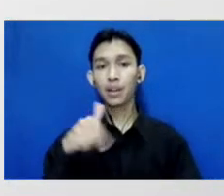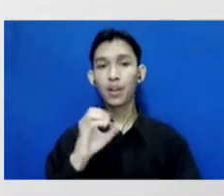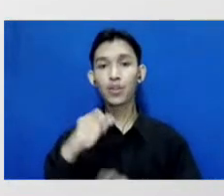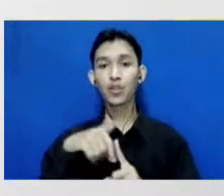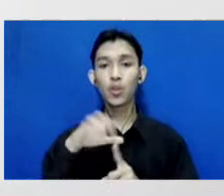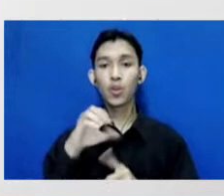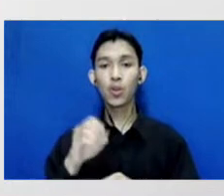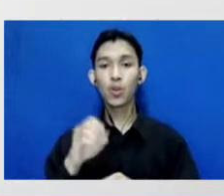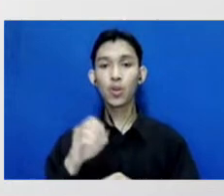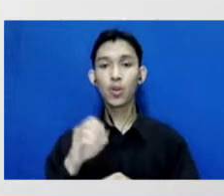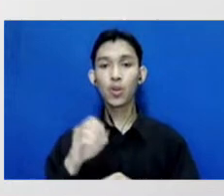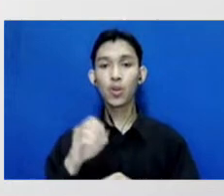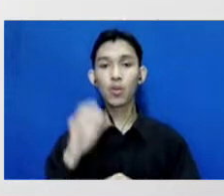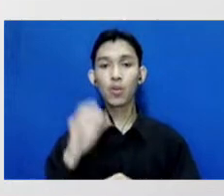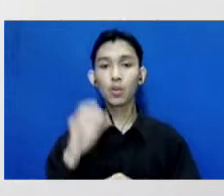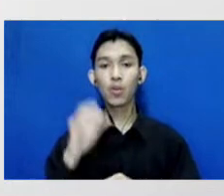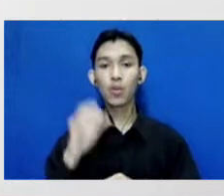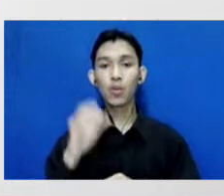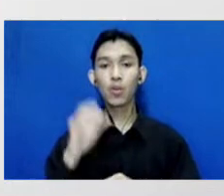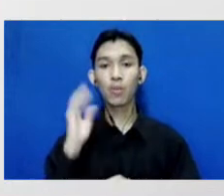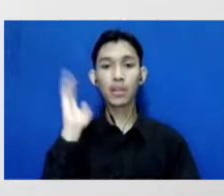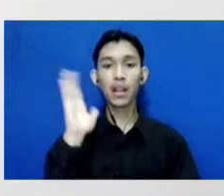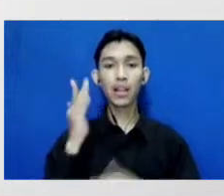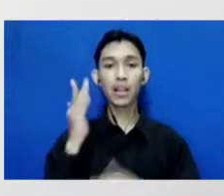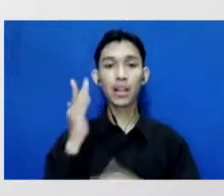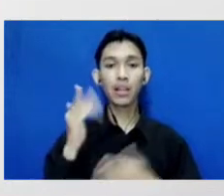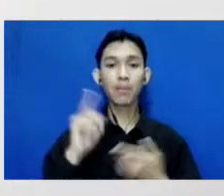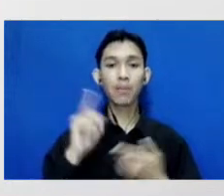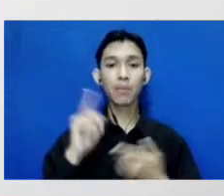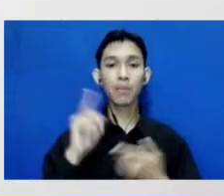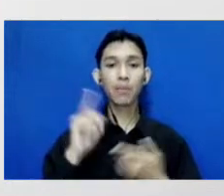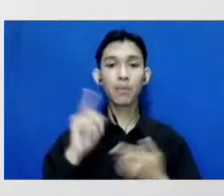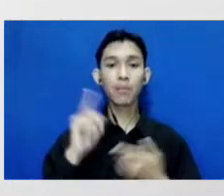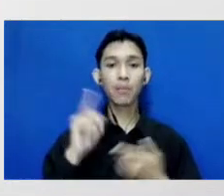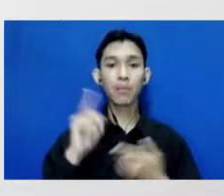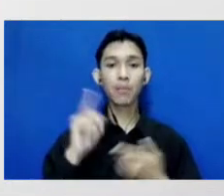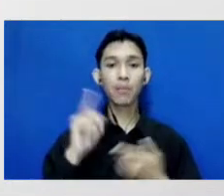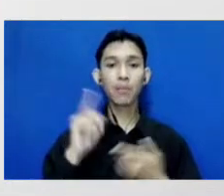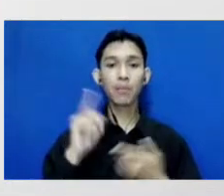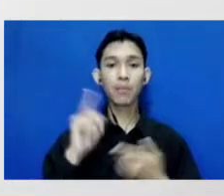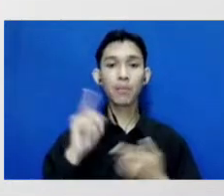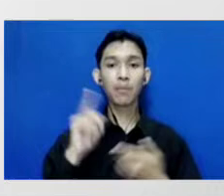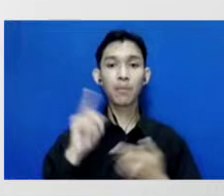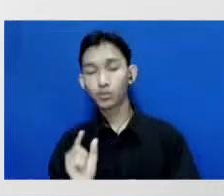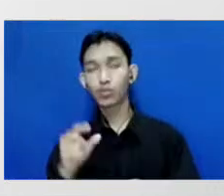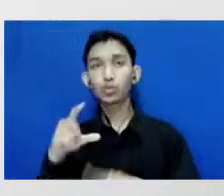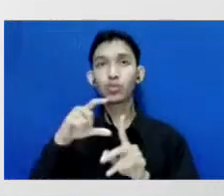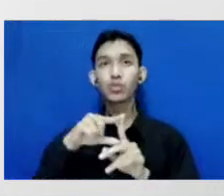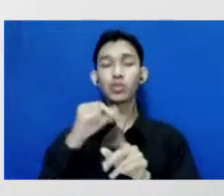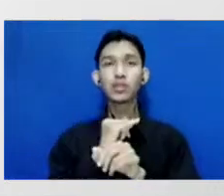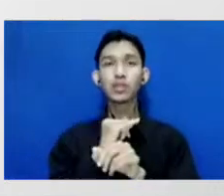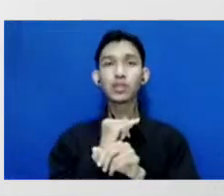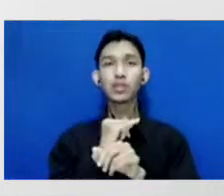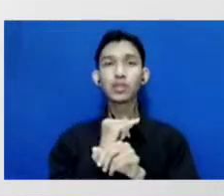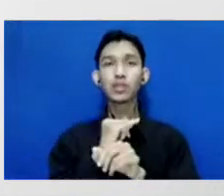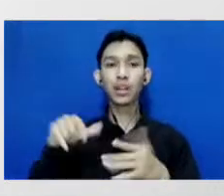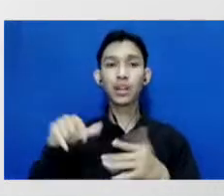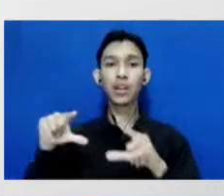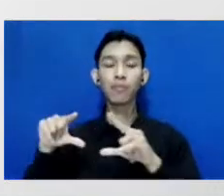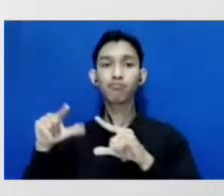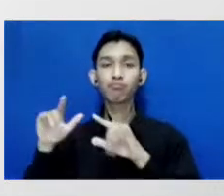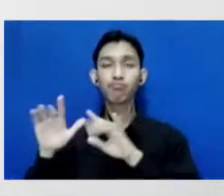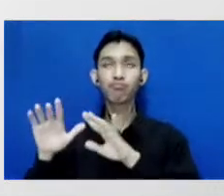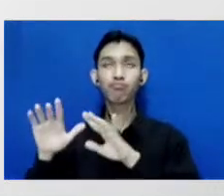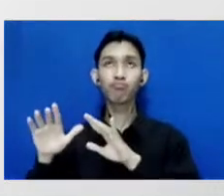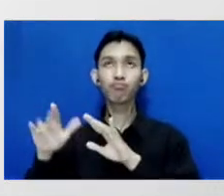sudah jelaskan bagaimana EU di GDPR ini menjadi instrumen perlindungan data pribadi yang paling modern dan komprehensif ya